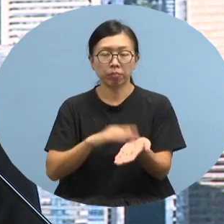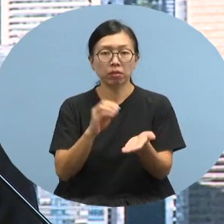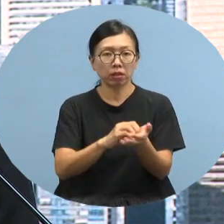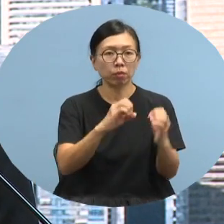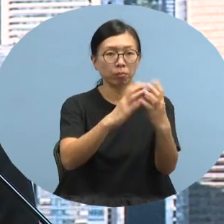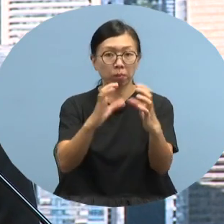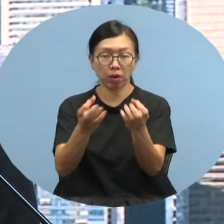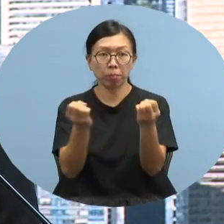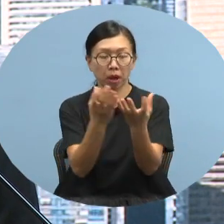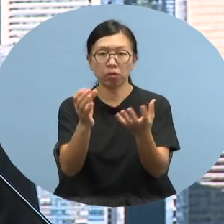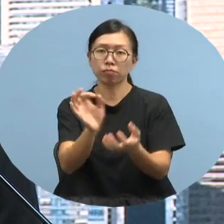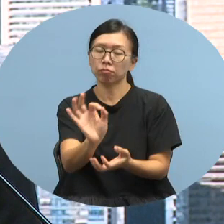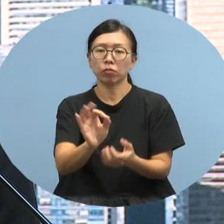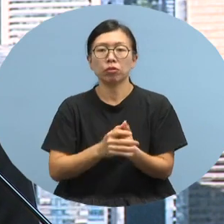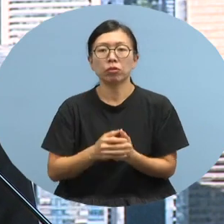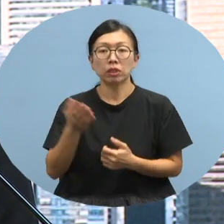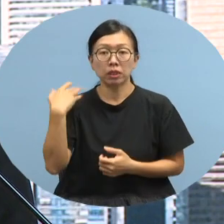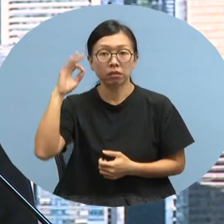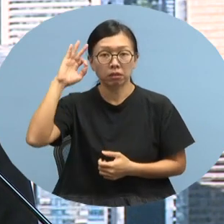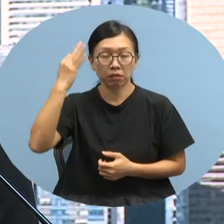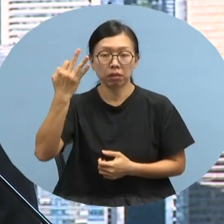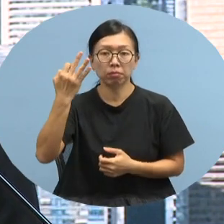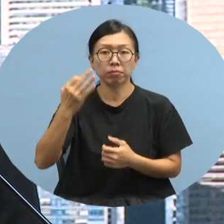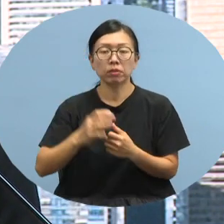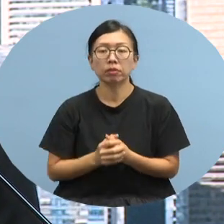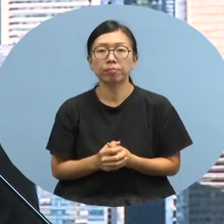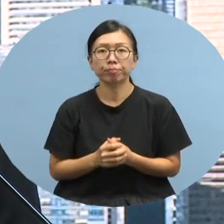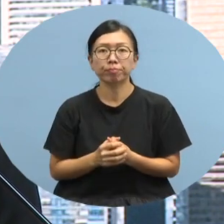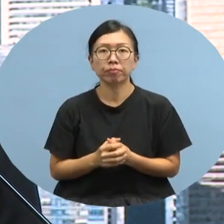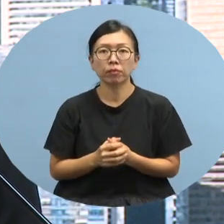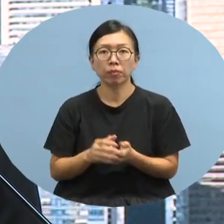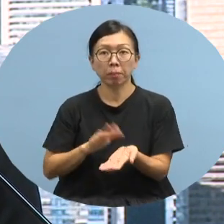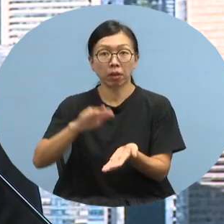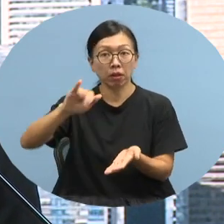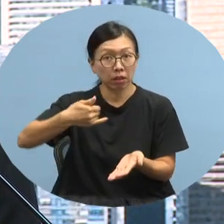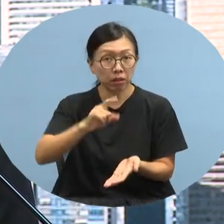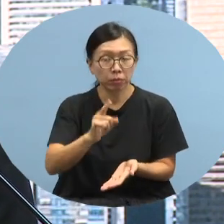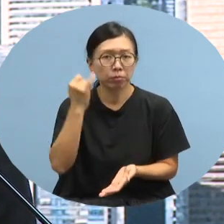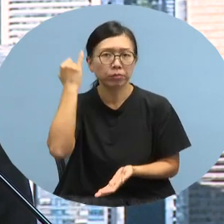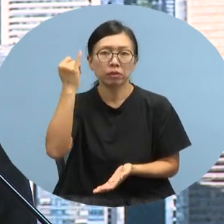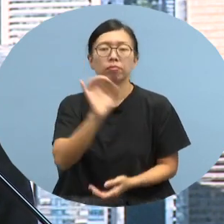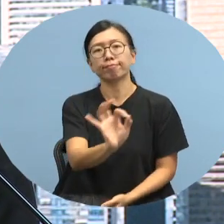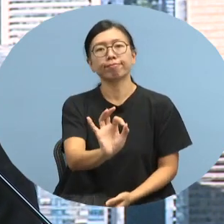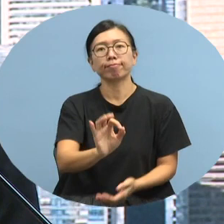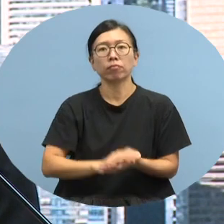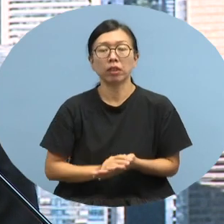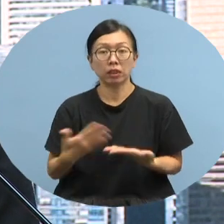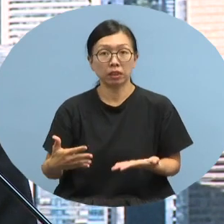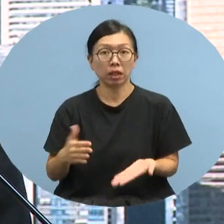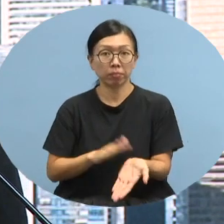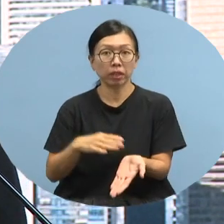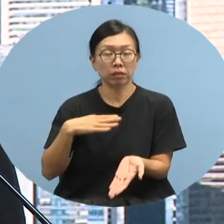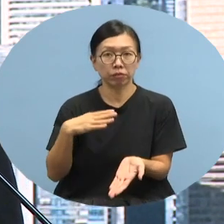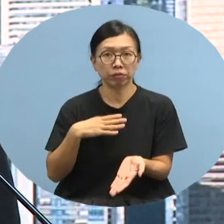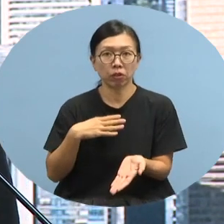嘅。咁加上咧過去嗰三天咧，亦都未有出現源頭不明嘅個案。咁呢個咧都見到我哋嘅疫情咧